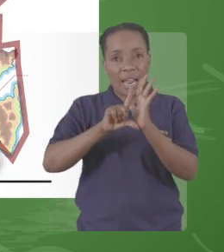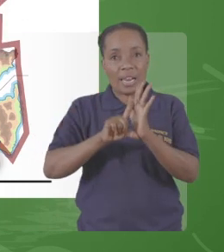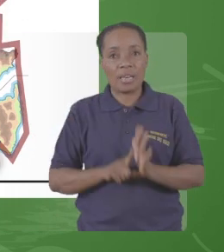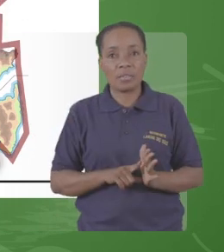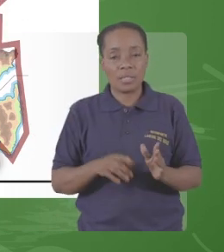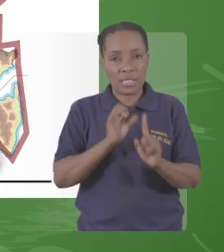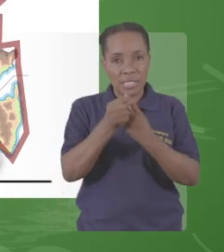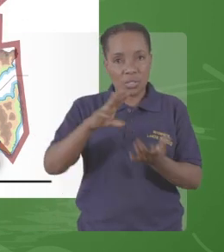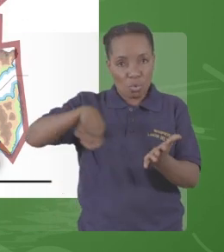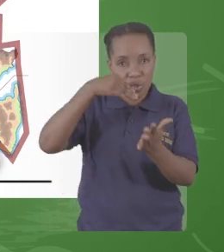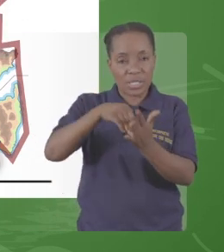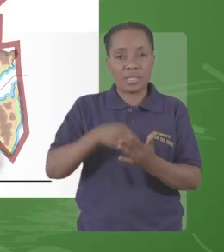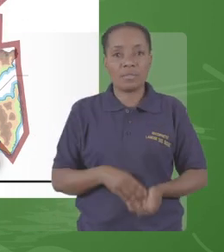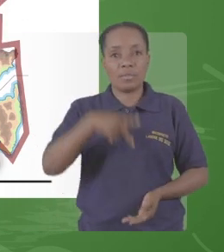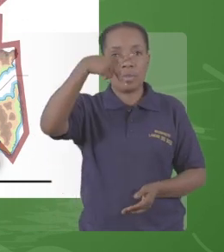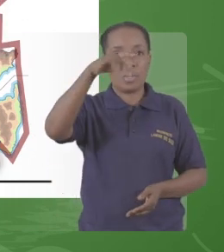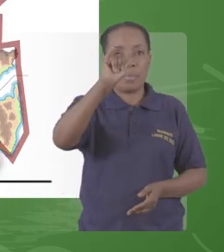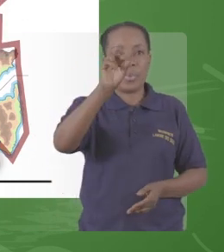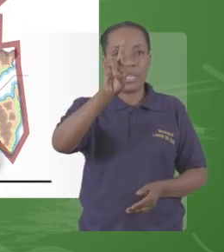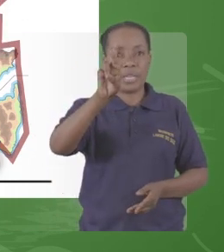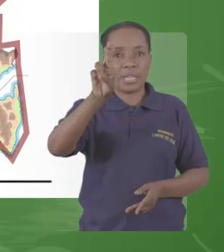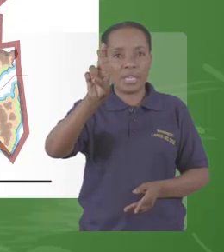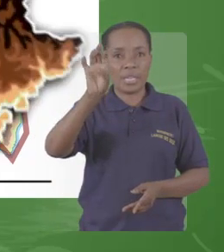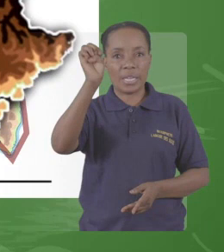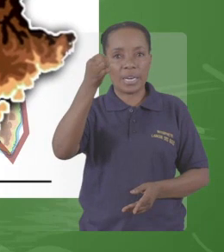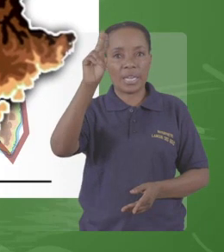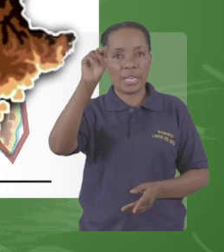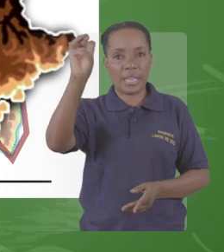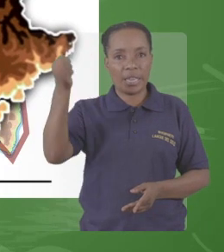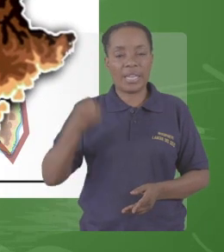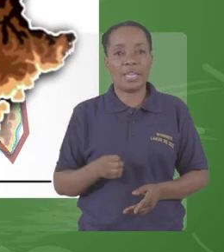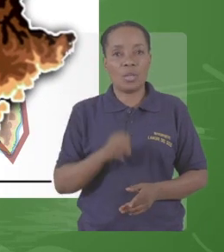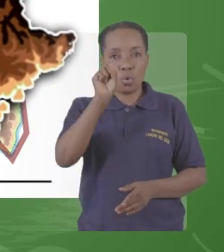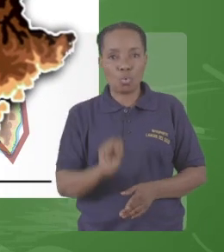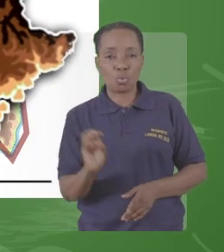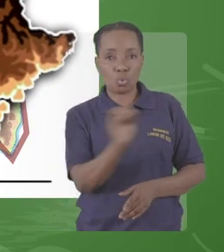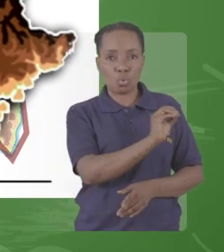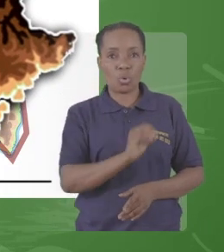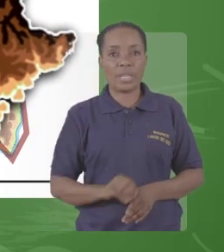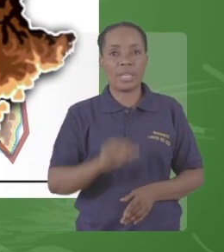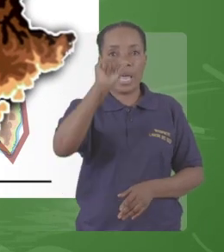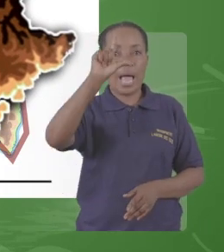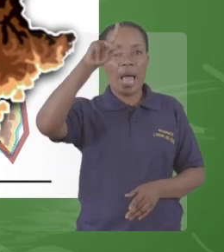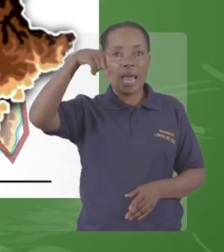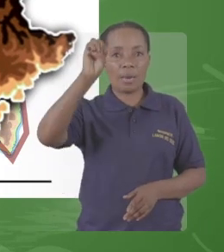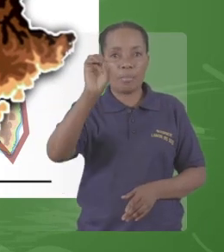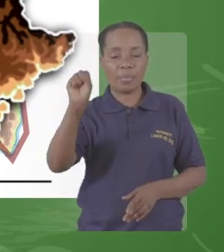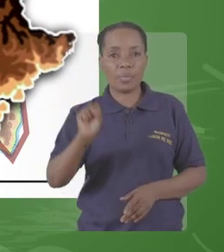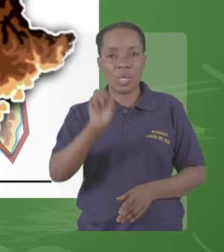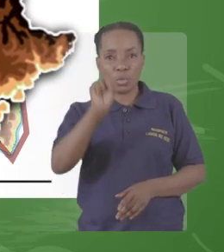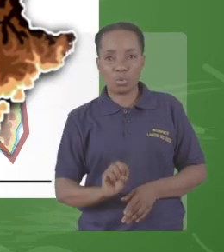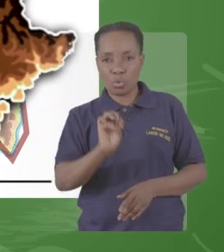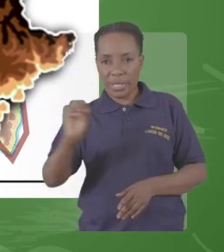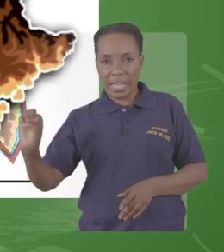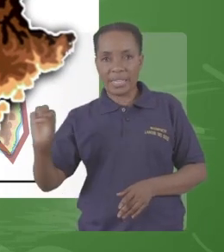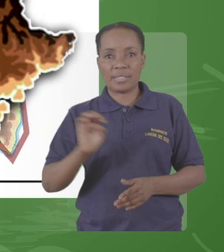les Pyrénées au sud-ouest, les Alpes au sud-est,